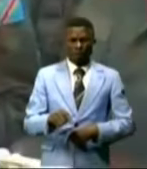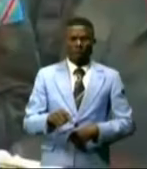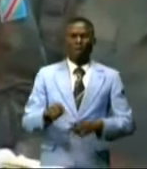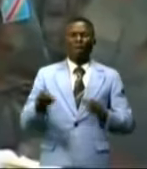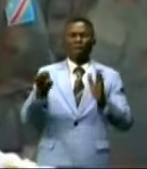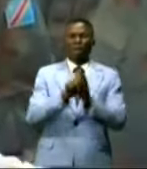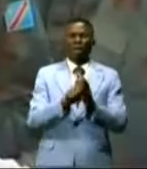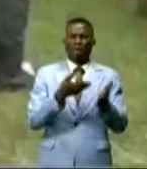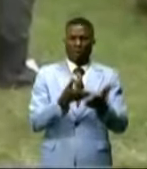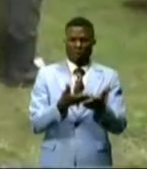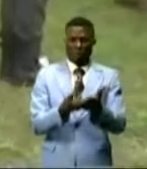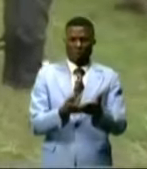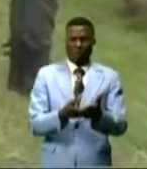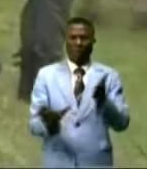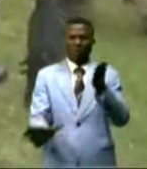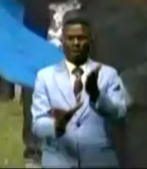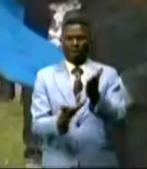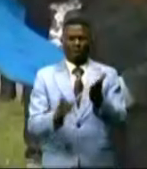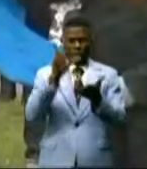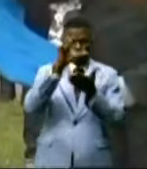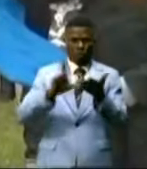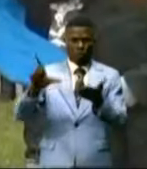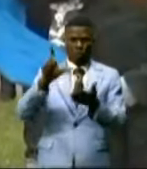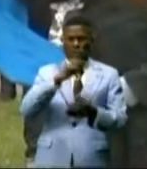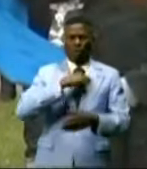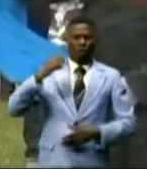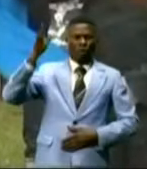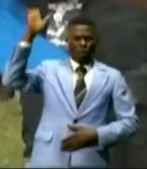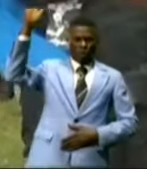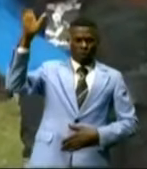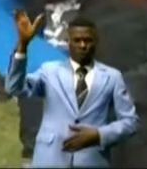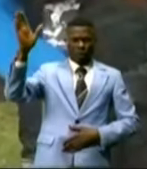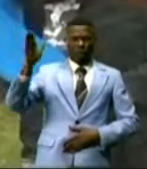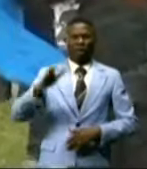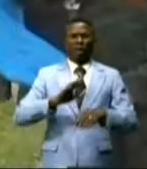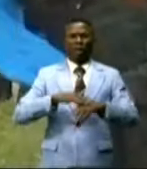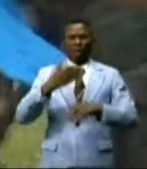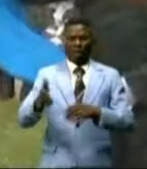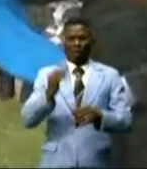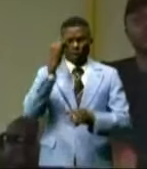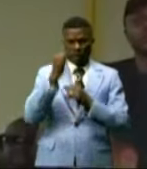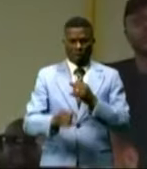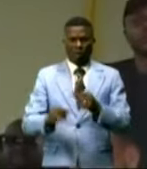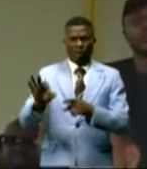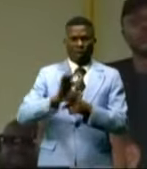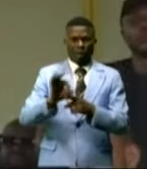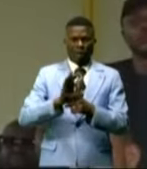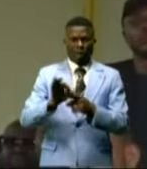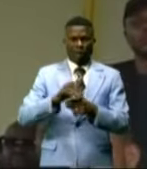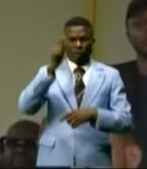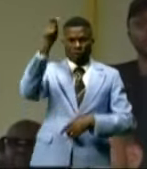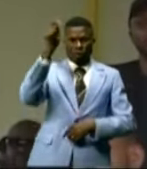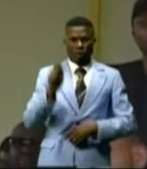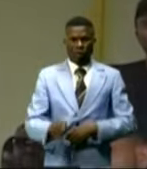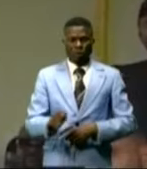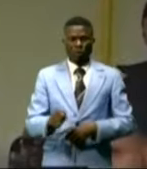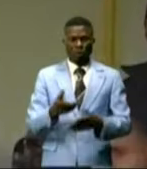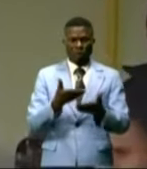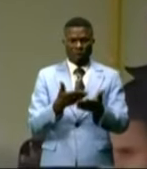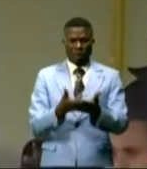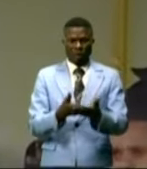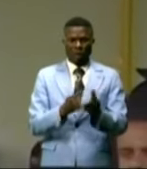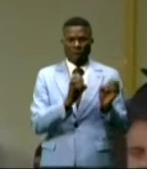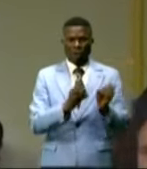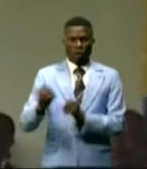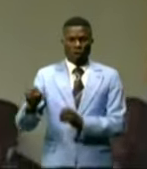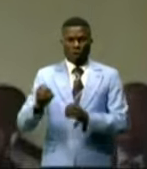des grades de sous-lieutenant et la prestation du serment de l'officier. La prise d'armes marquant la clôture de la session de formation et de l'année académique a été présidée